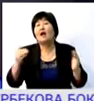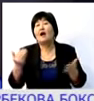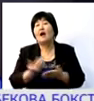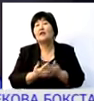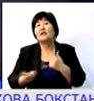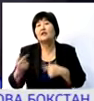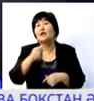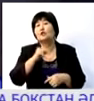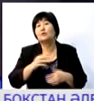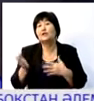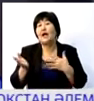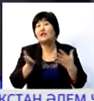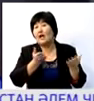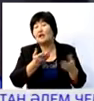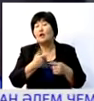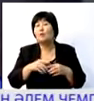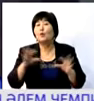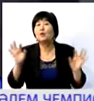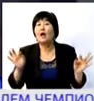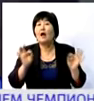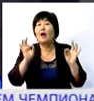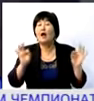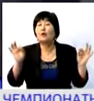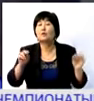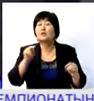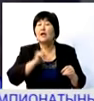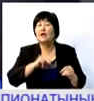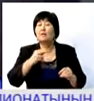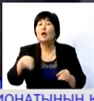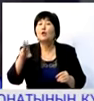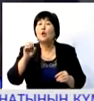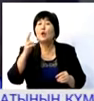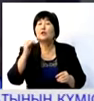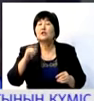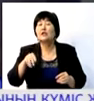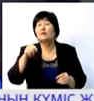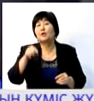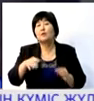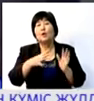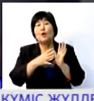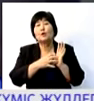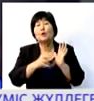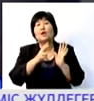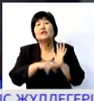шақырылды. Оркестр мен дирижерлау кафедрасында доцент.